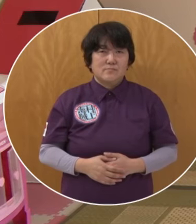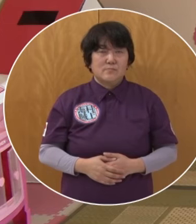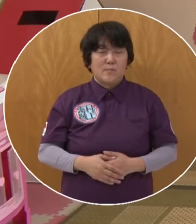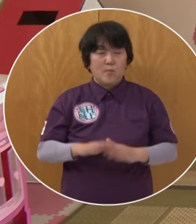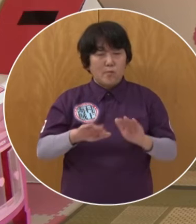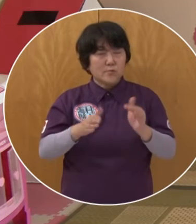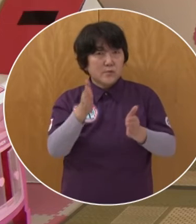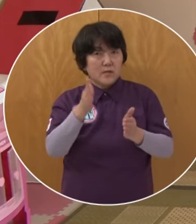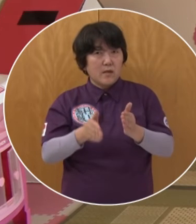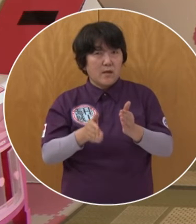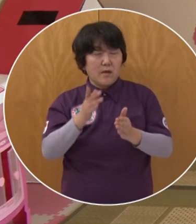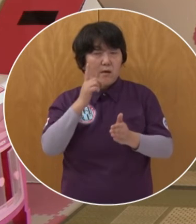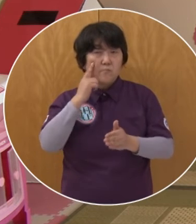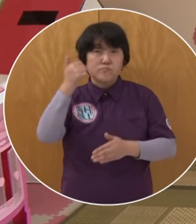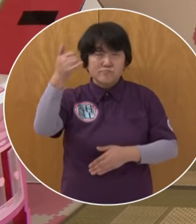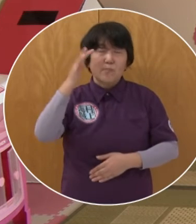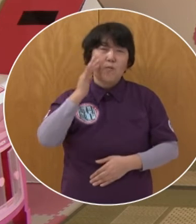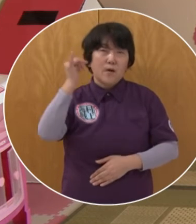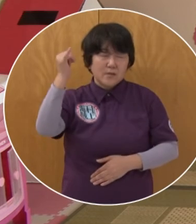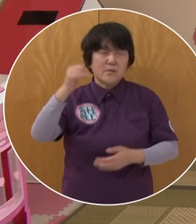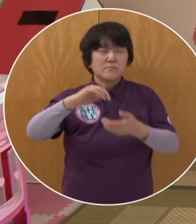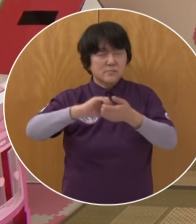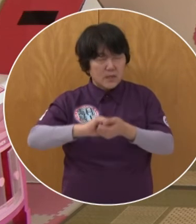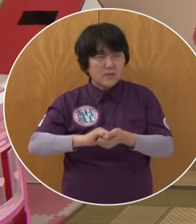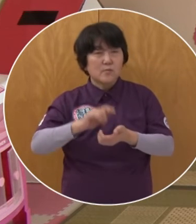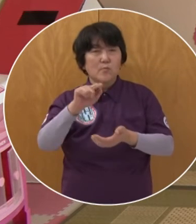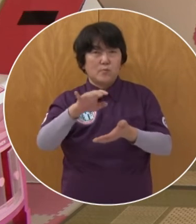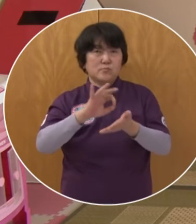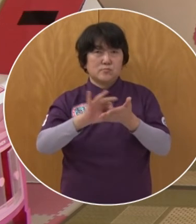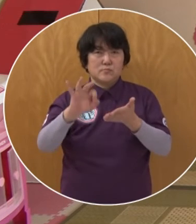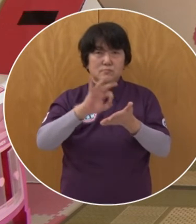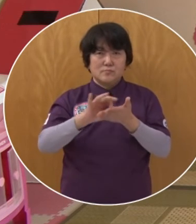子育て中のママパパはぜひこういったサポートを活用